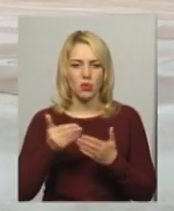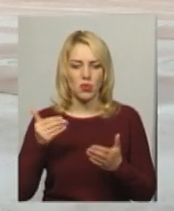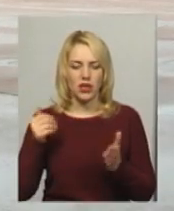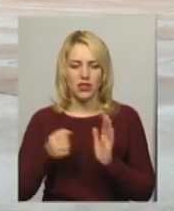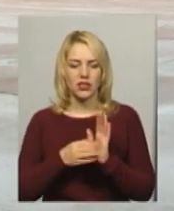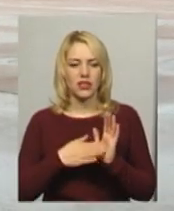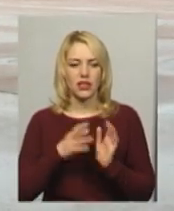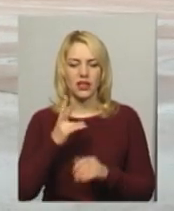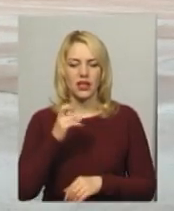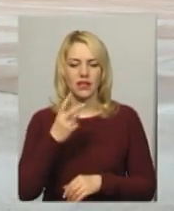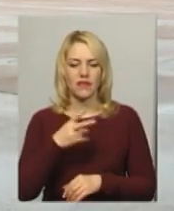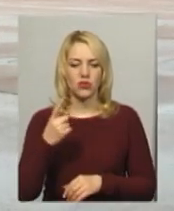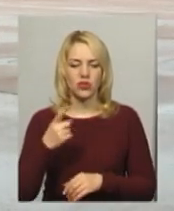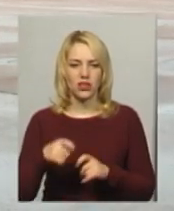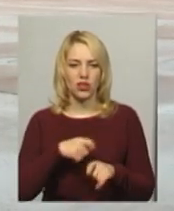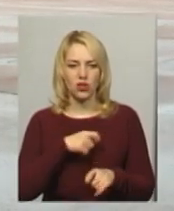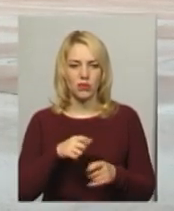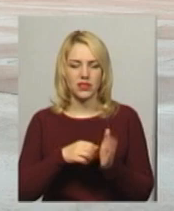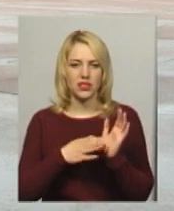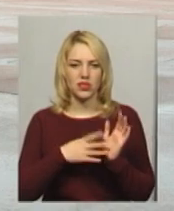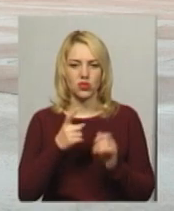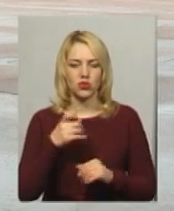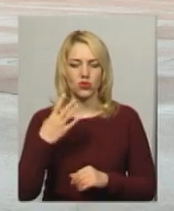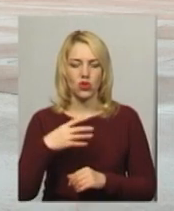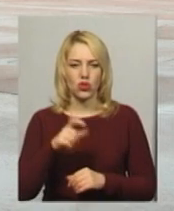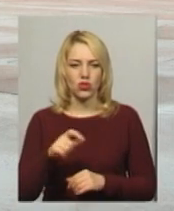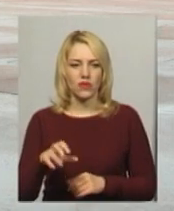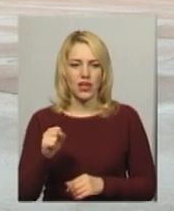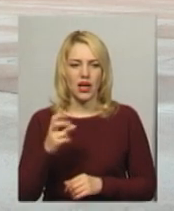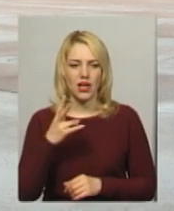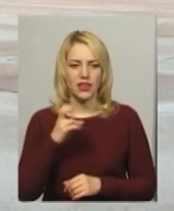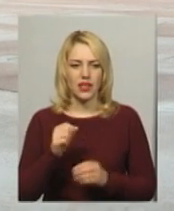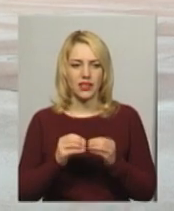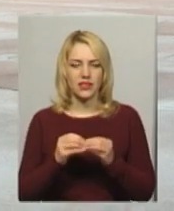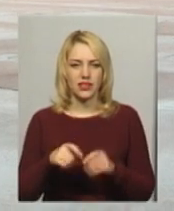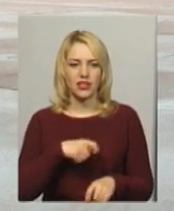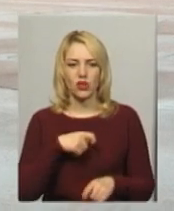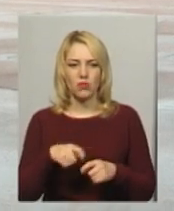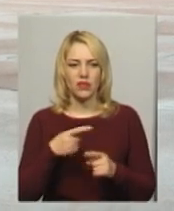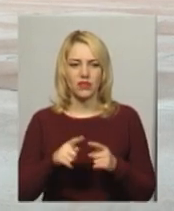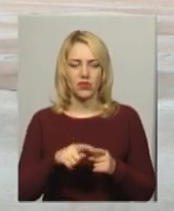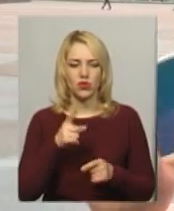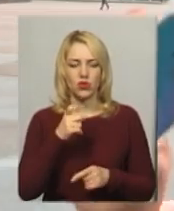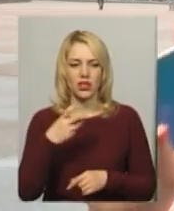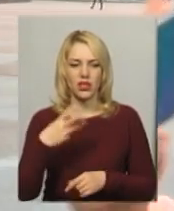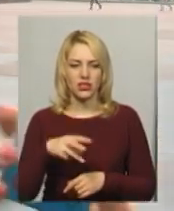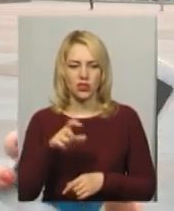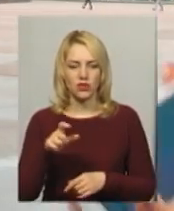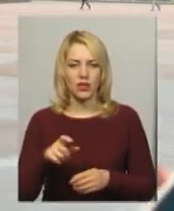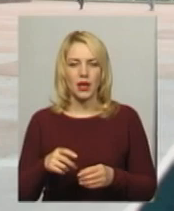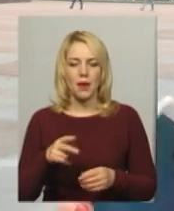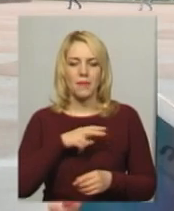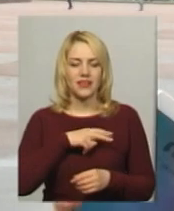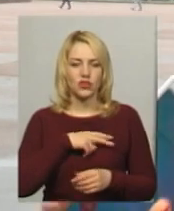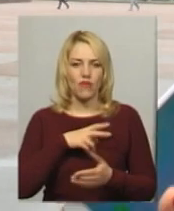На 21 кілометр у нас вже зареєстровано 140 чоловік, а на 10 кілометрів – це 130 чоловік. Призовий фонд,